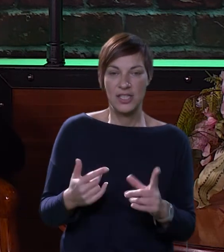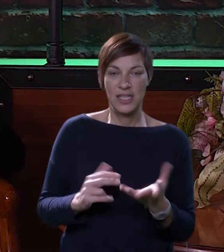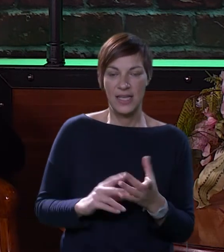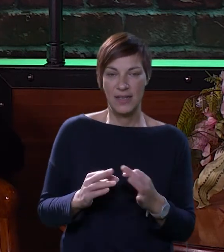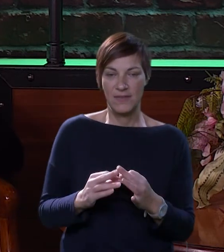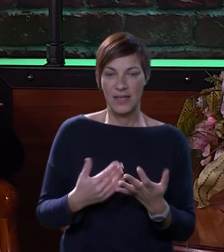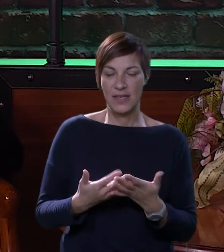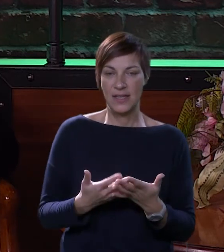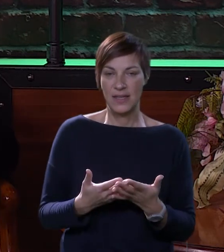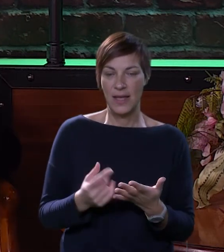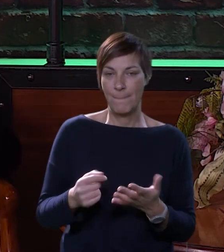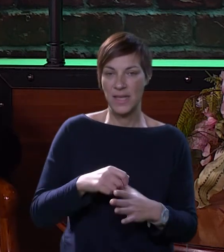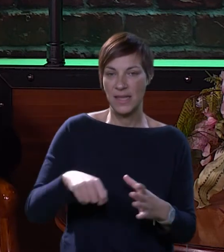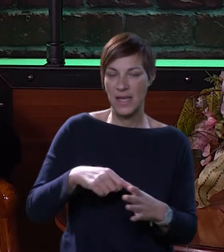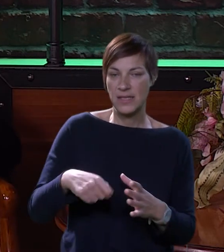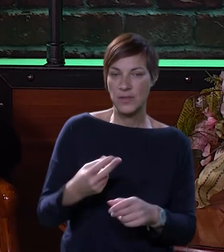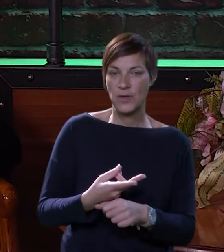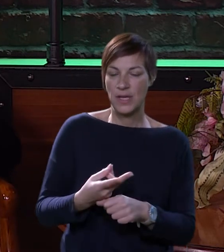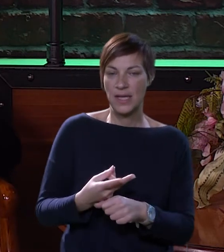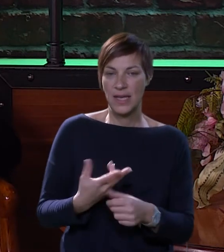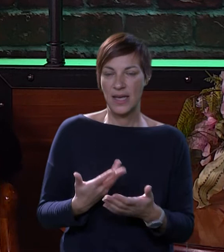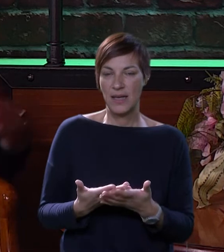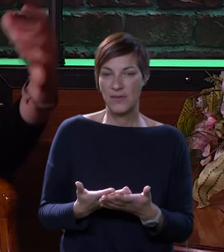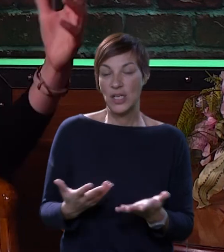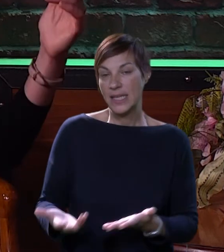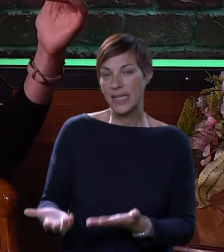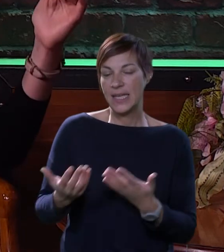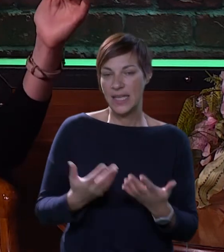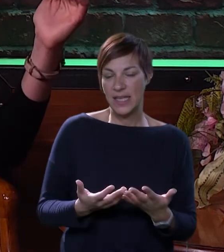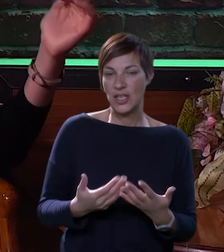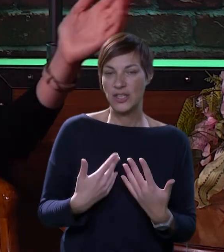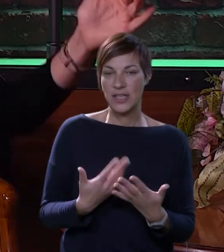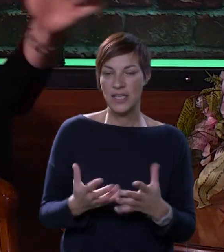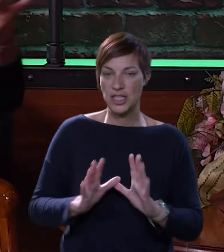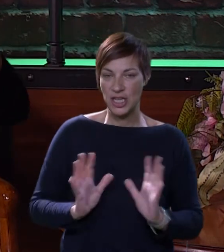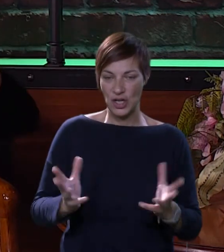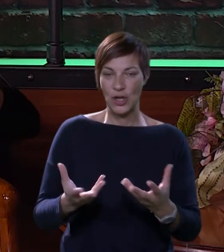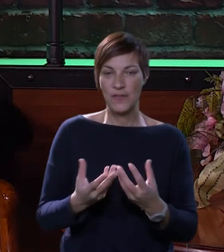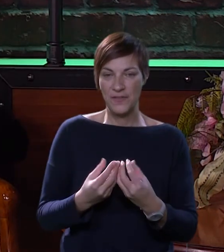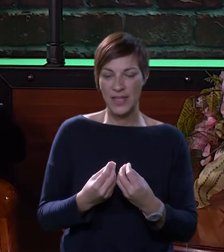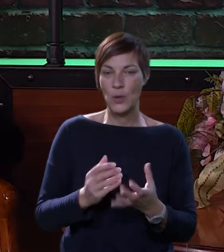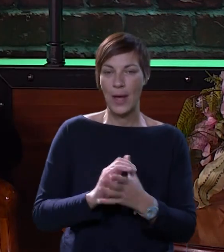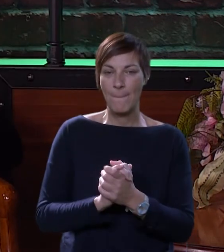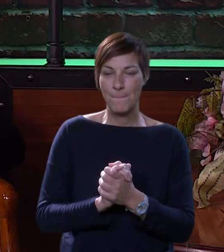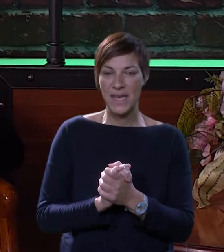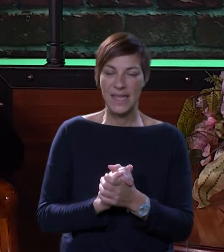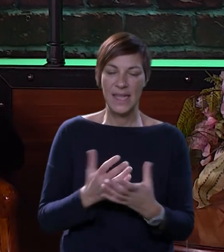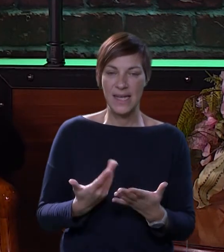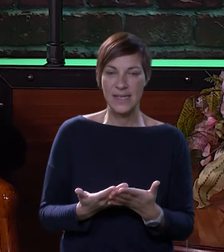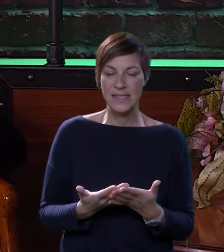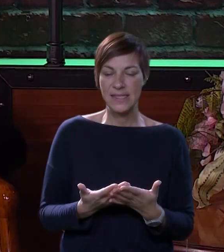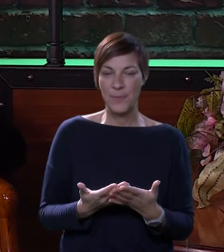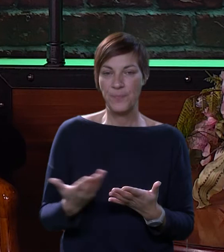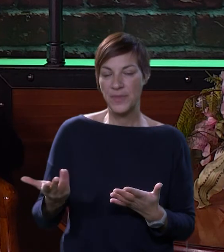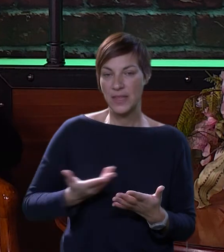šta Ivana, daj stvarno, daj mi ti skuhaj kavu u toj kuhinji. I onda će vjerojatno i ove druge prijateljice ili